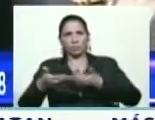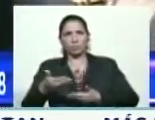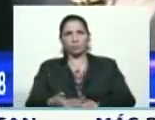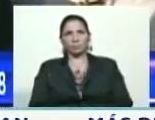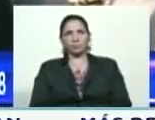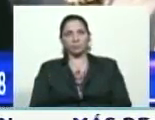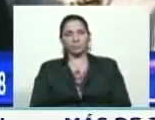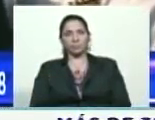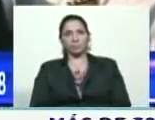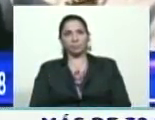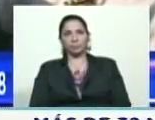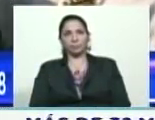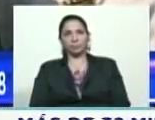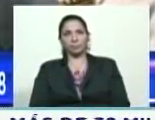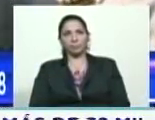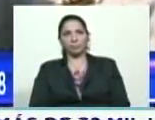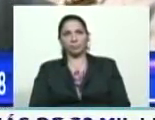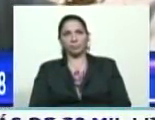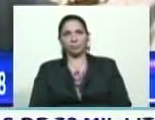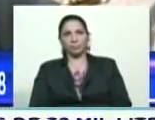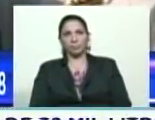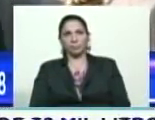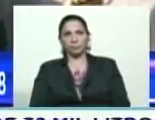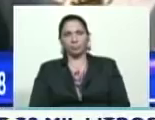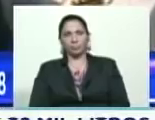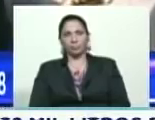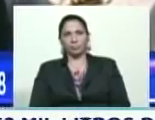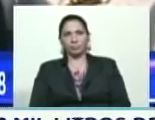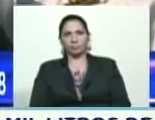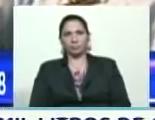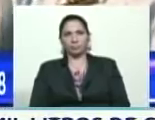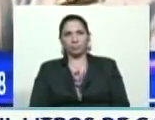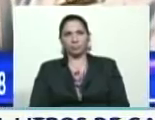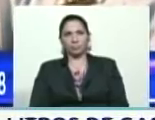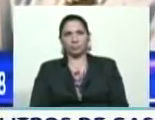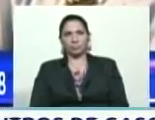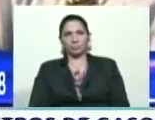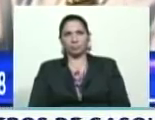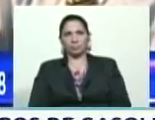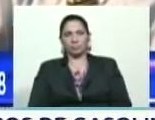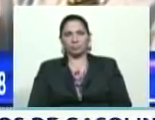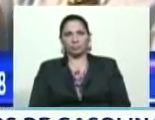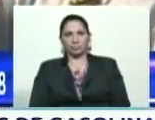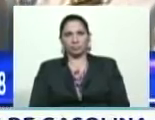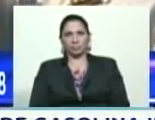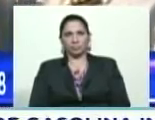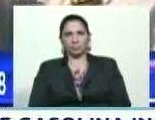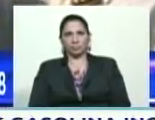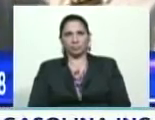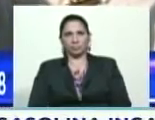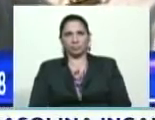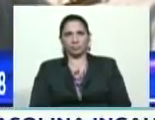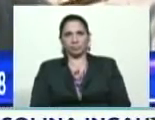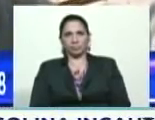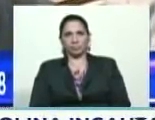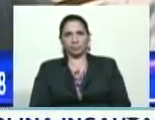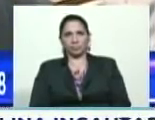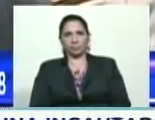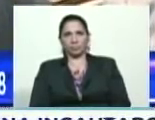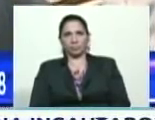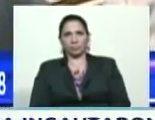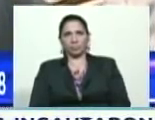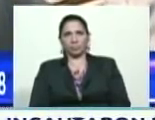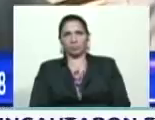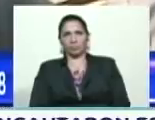Надеемся, что результатом этого будет обмен опытом между летным